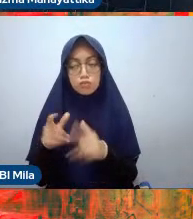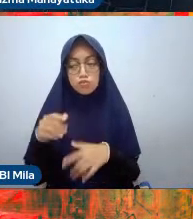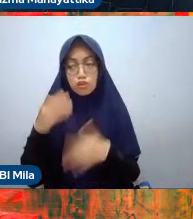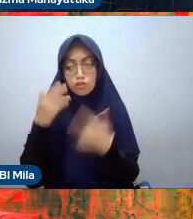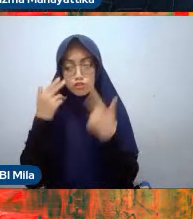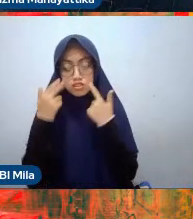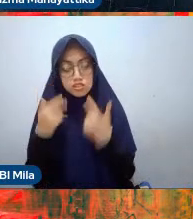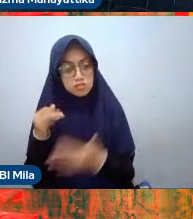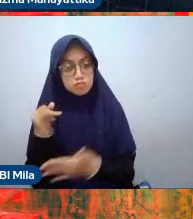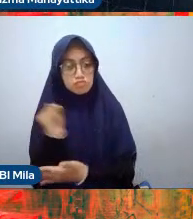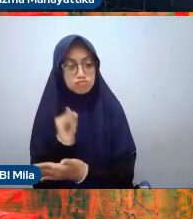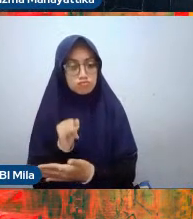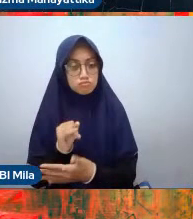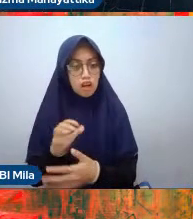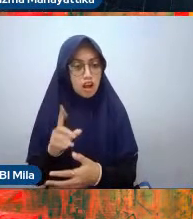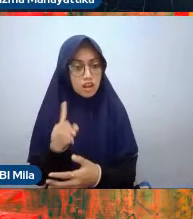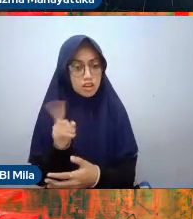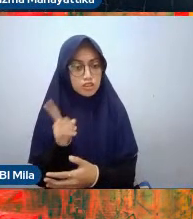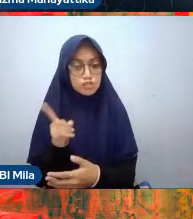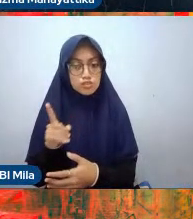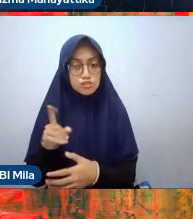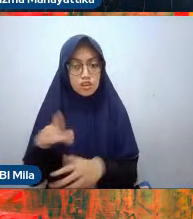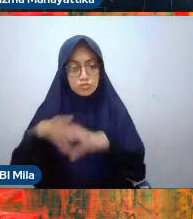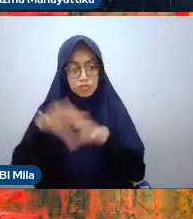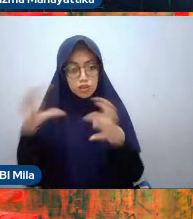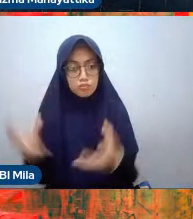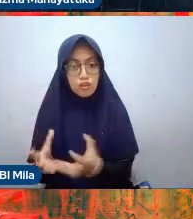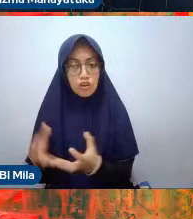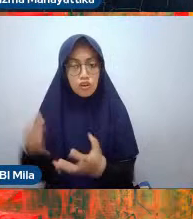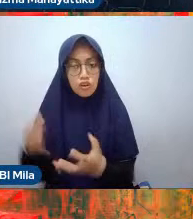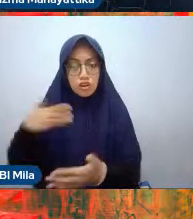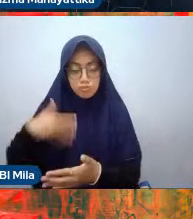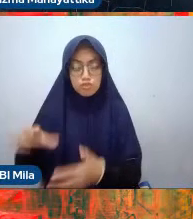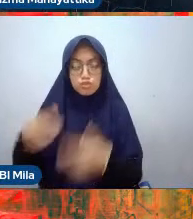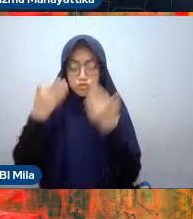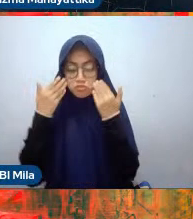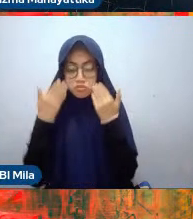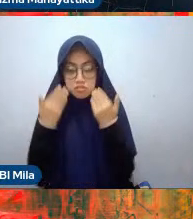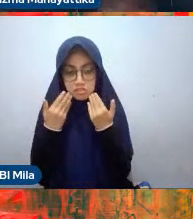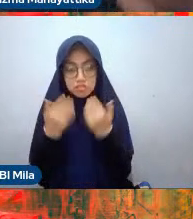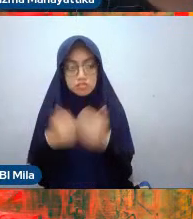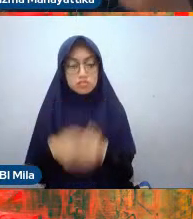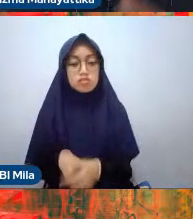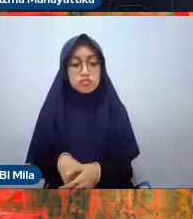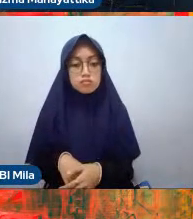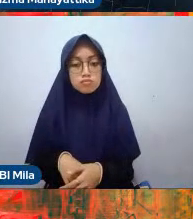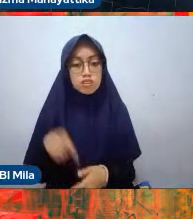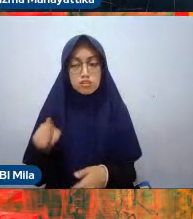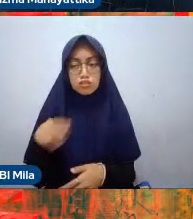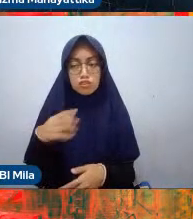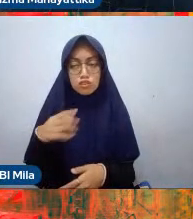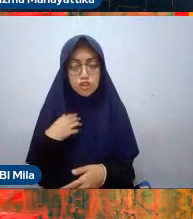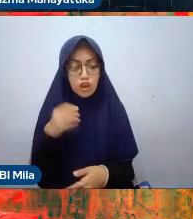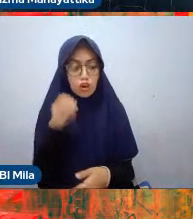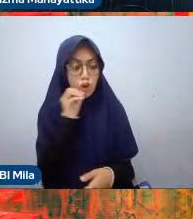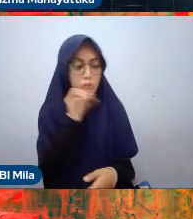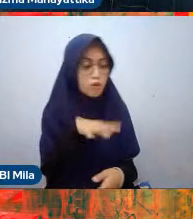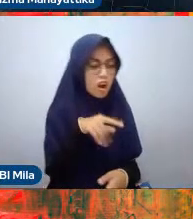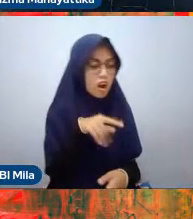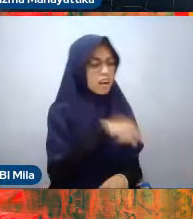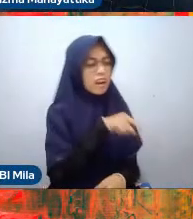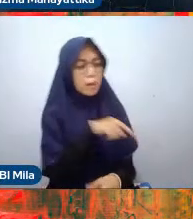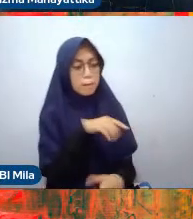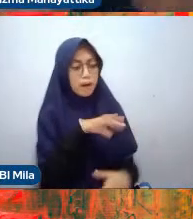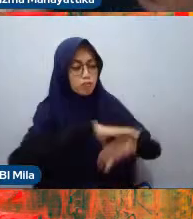tuh untuk kita tuh. Kok sedih gambar main bola? Kita suka dia dong. Kan dia yang gambar. Suka-suka dia lah gambarnya